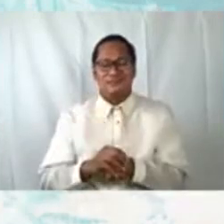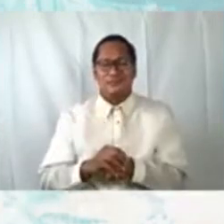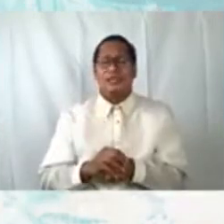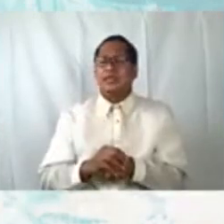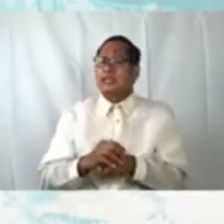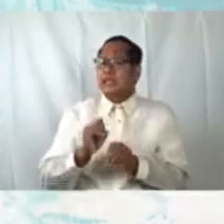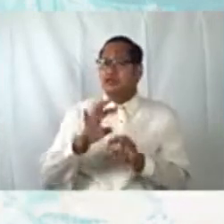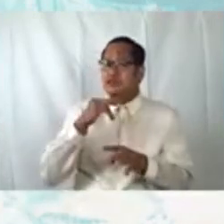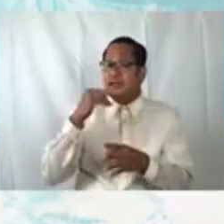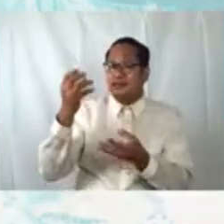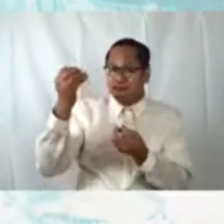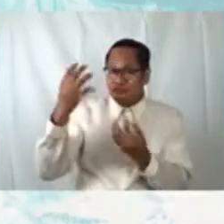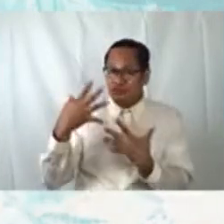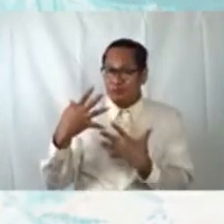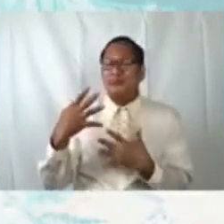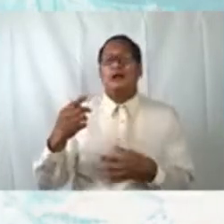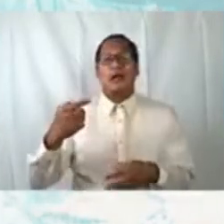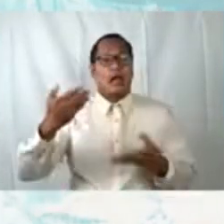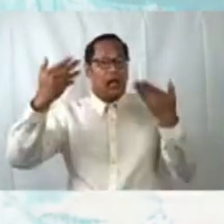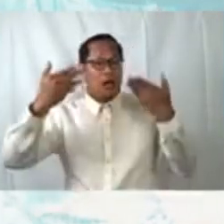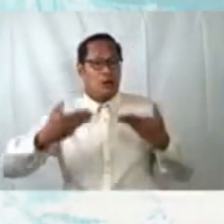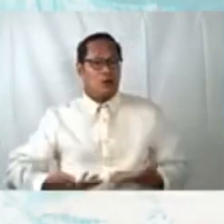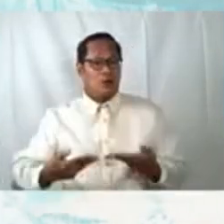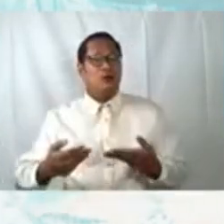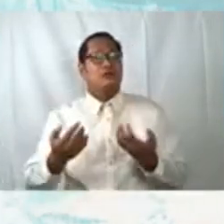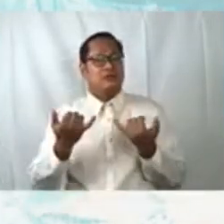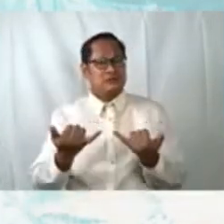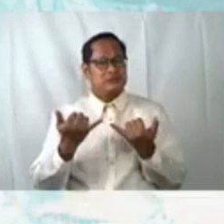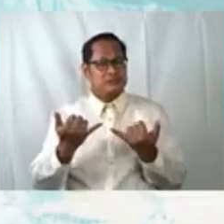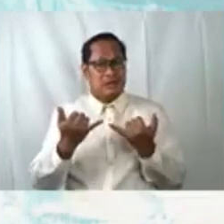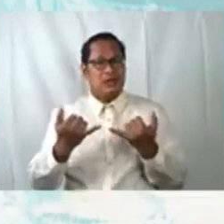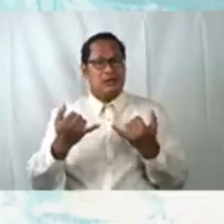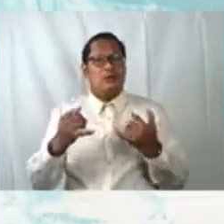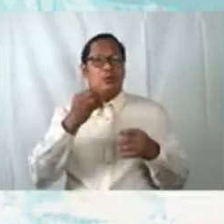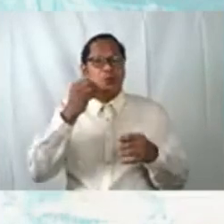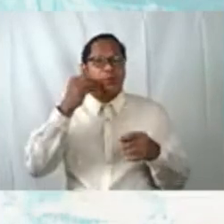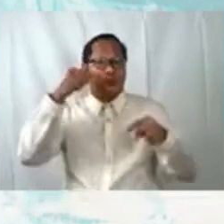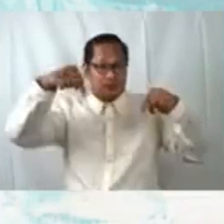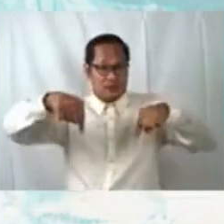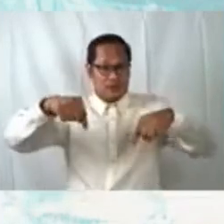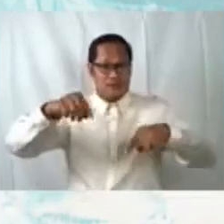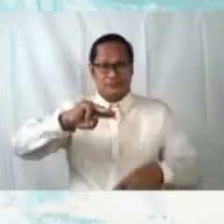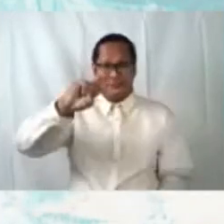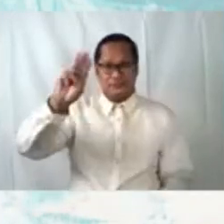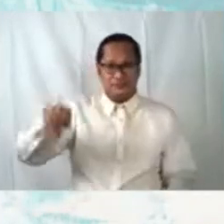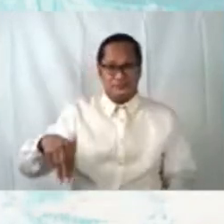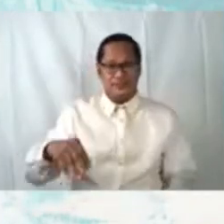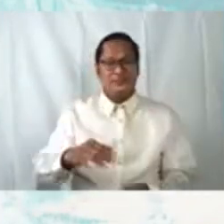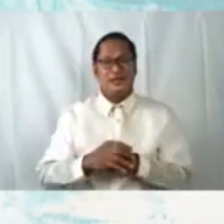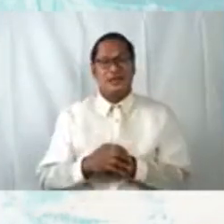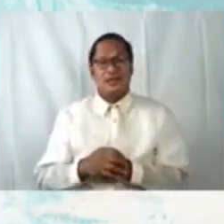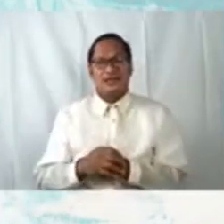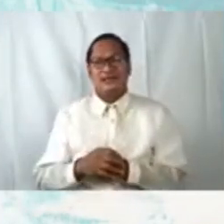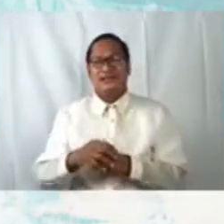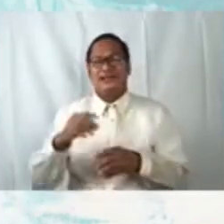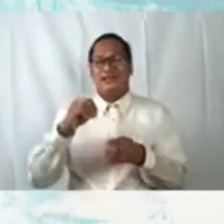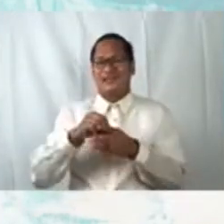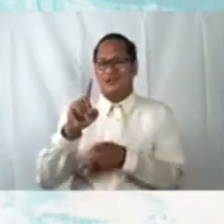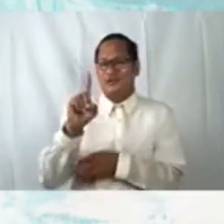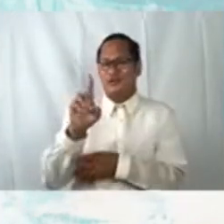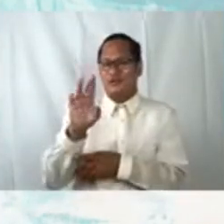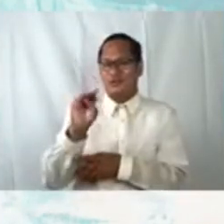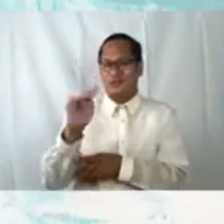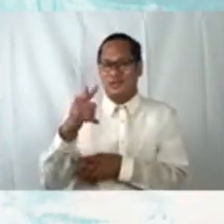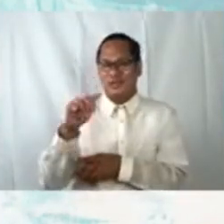itatanong, ako po ay kasalukuyang nakatira dito sa Metro Manila, sa Dominguez Street.